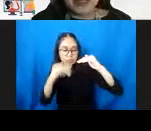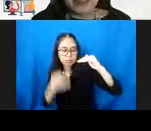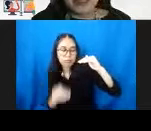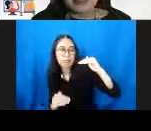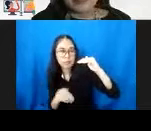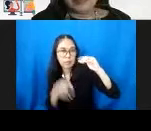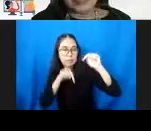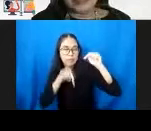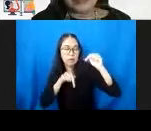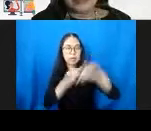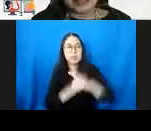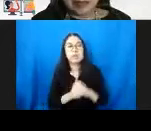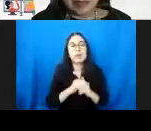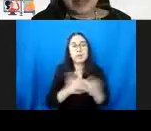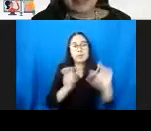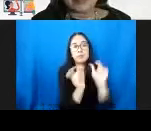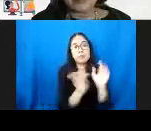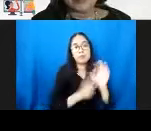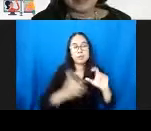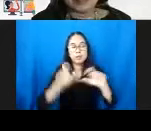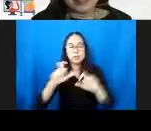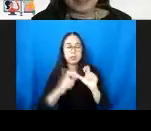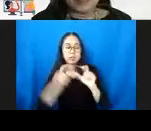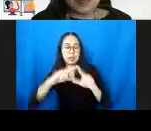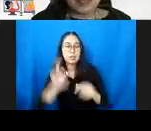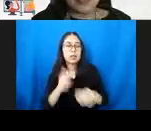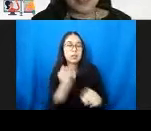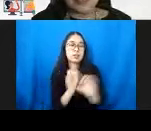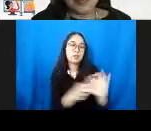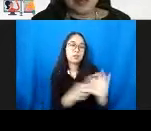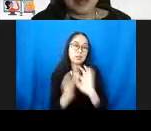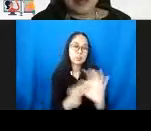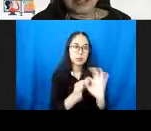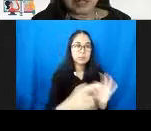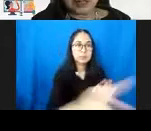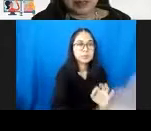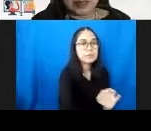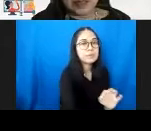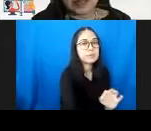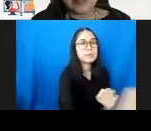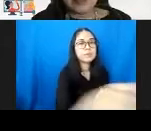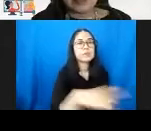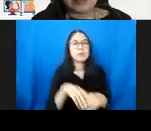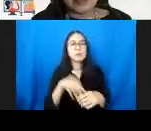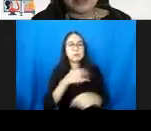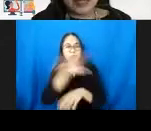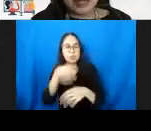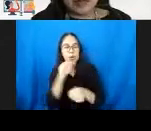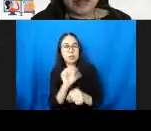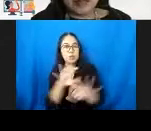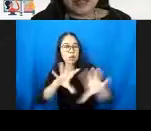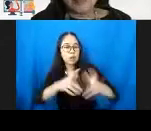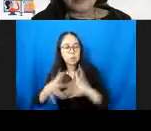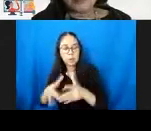CSA ini menggalang kerjasama ya, dari semua kelompok masyarakat sipil, kemudian